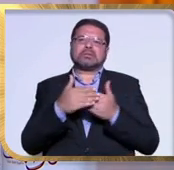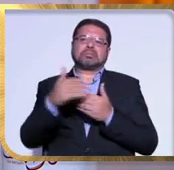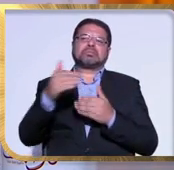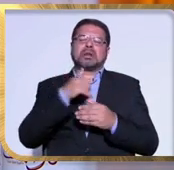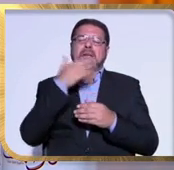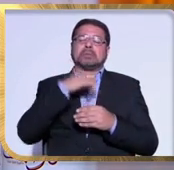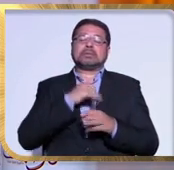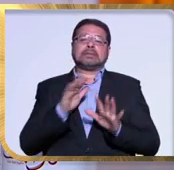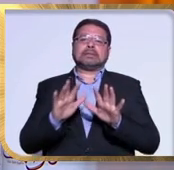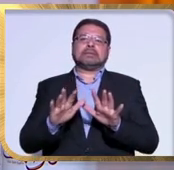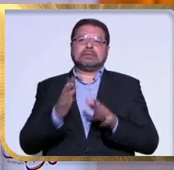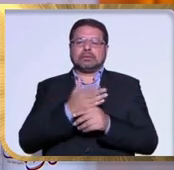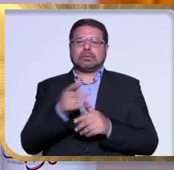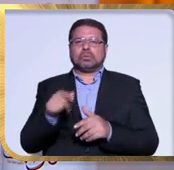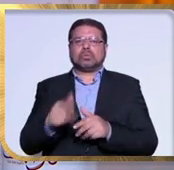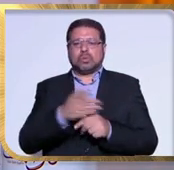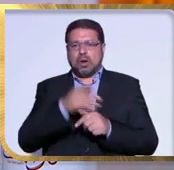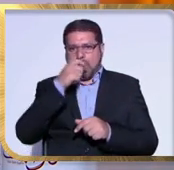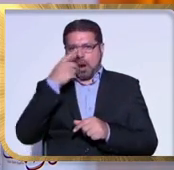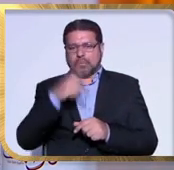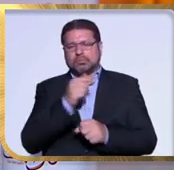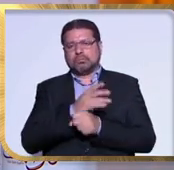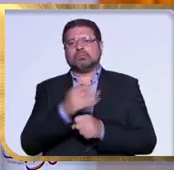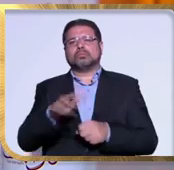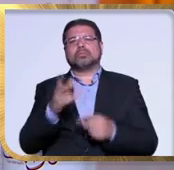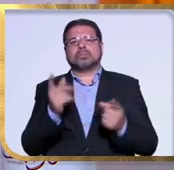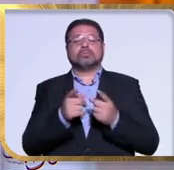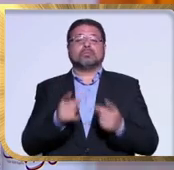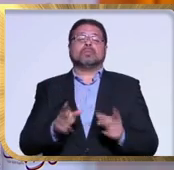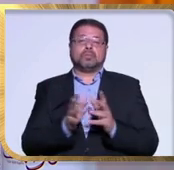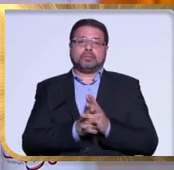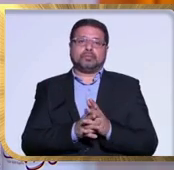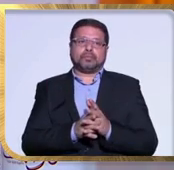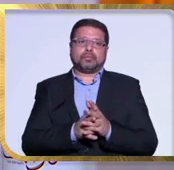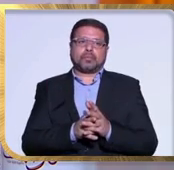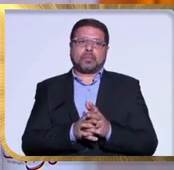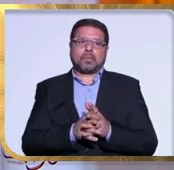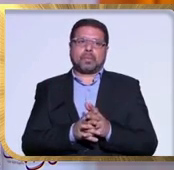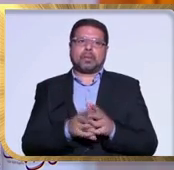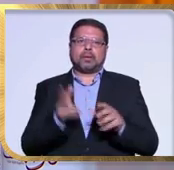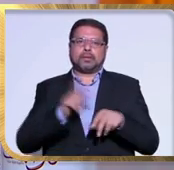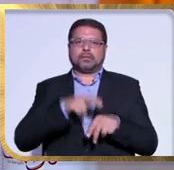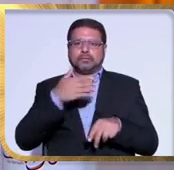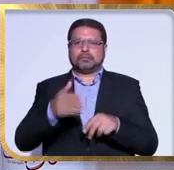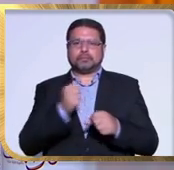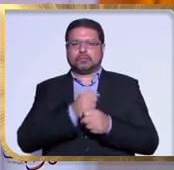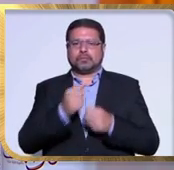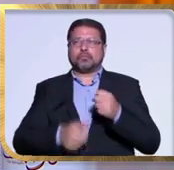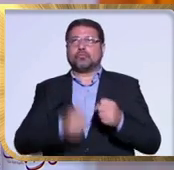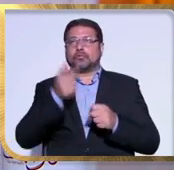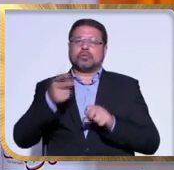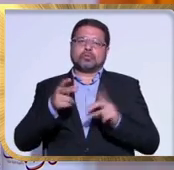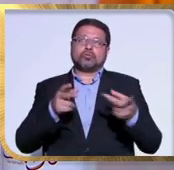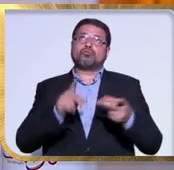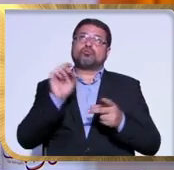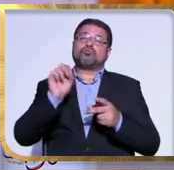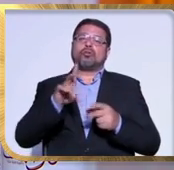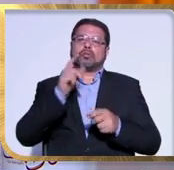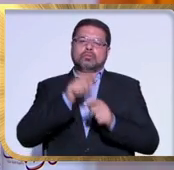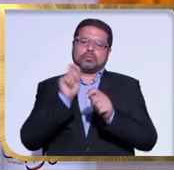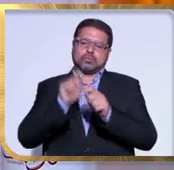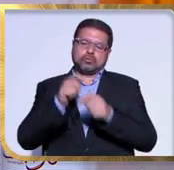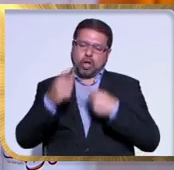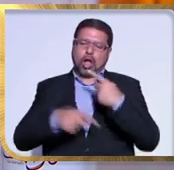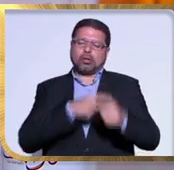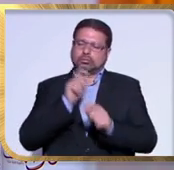باب قاعده ان الضرورات تبيح المحظورات الى انك تجدي سبيلا اخر مع دوام النصيحه